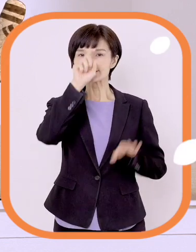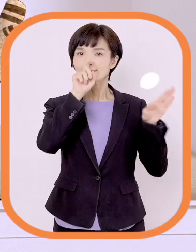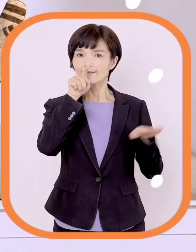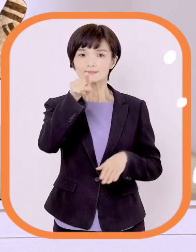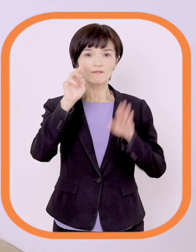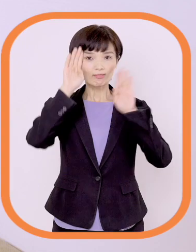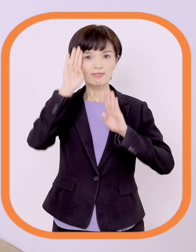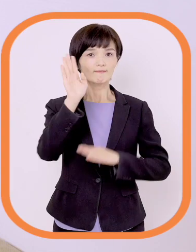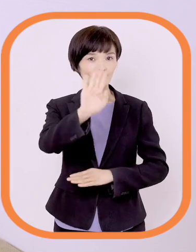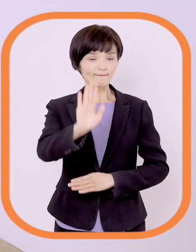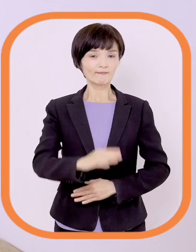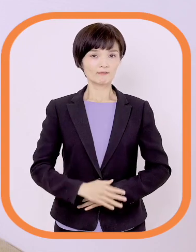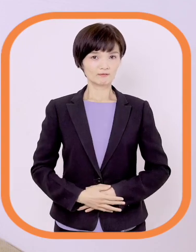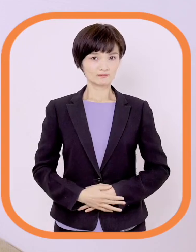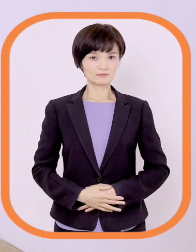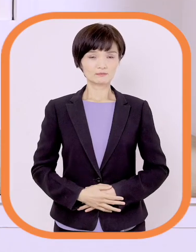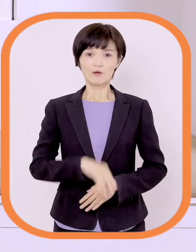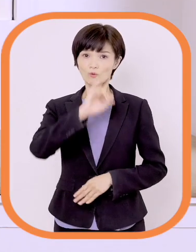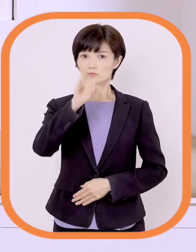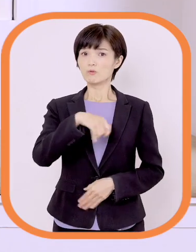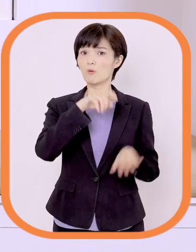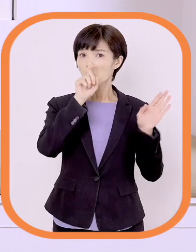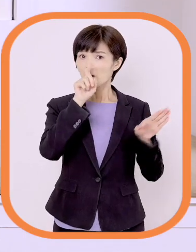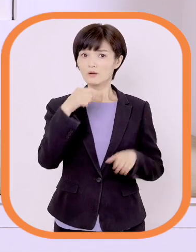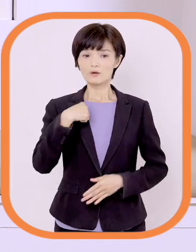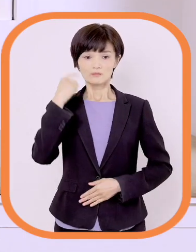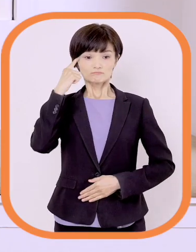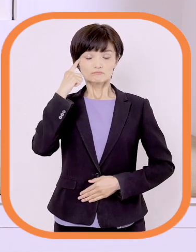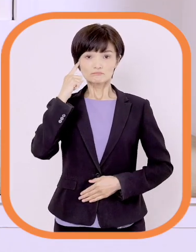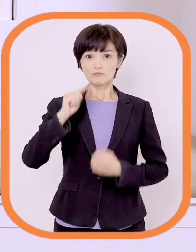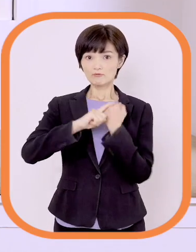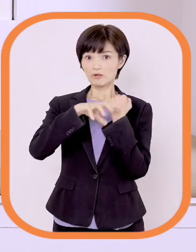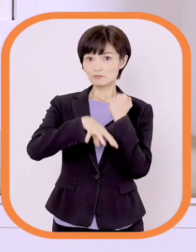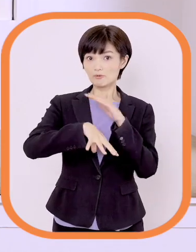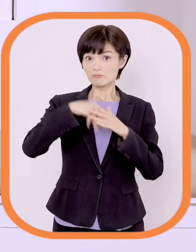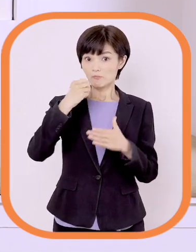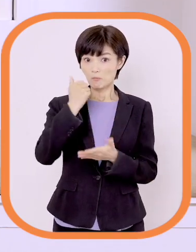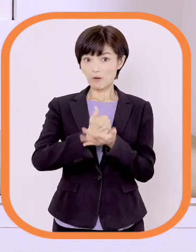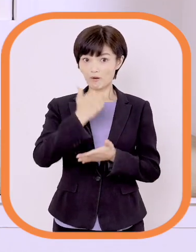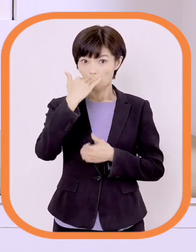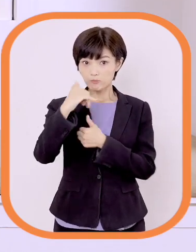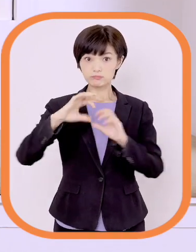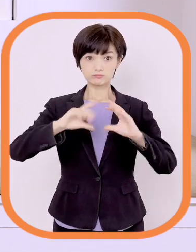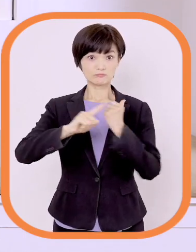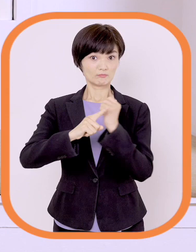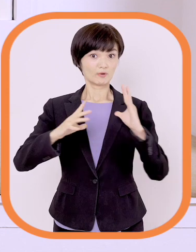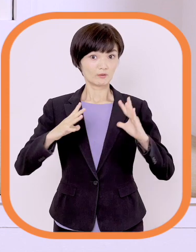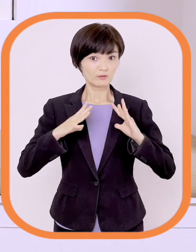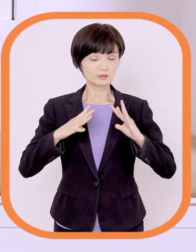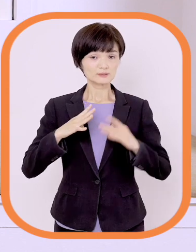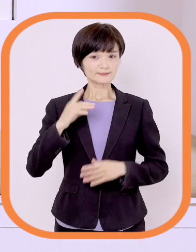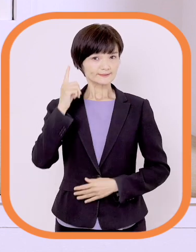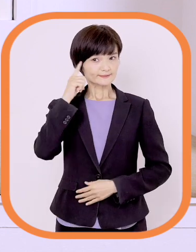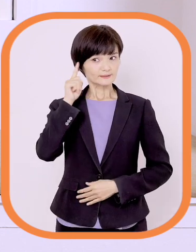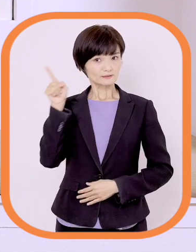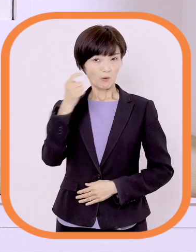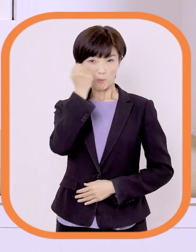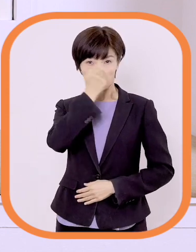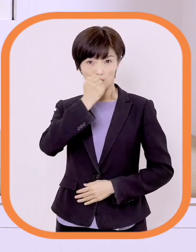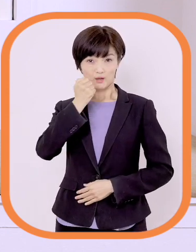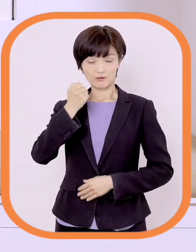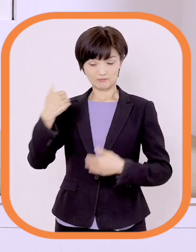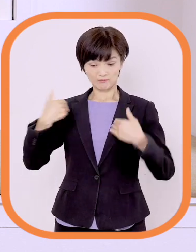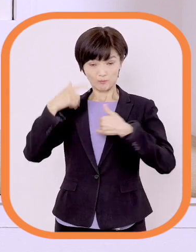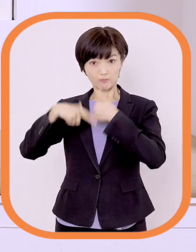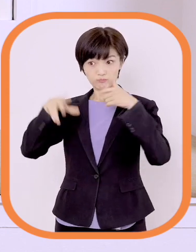哦，西多士，不要危言耸听啦。 乔治，我突然想到，法院抽到我去担任国民法官，会不会有坏